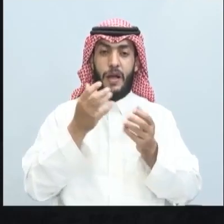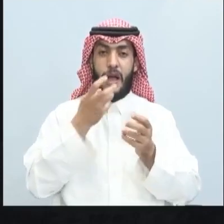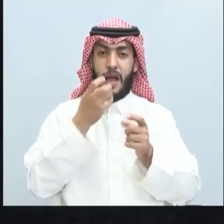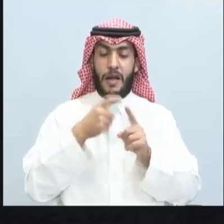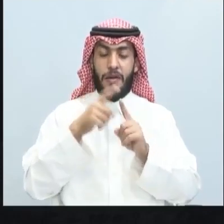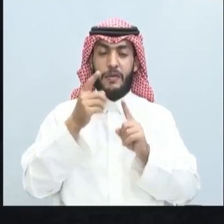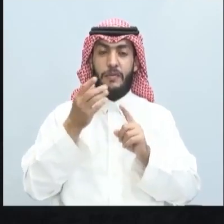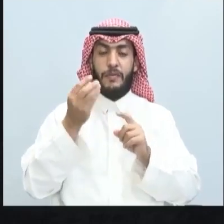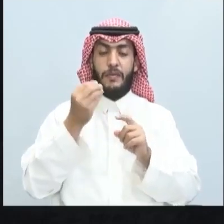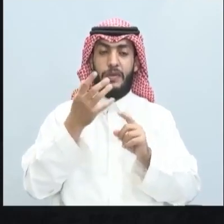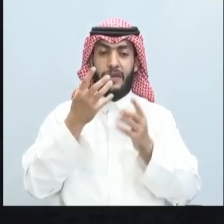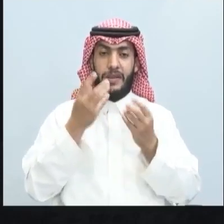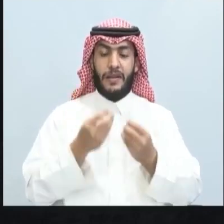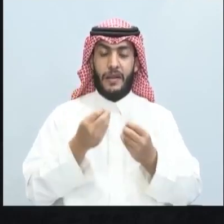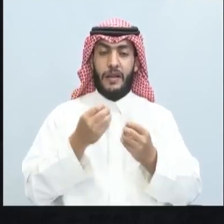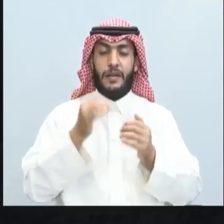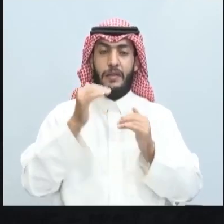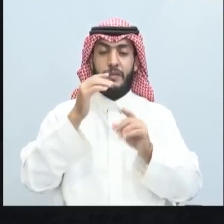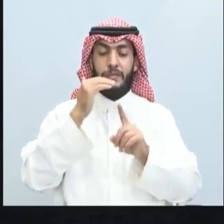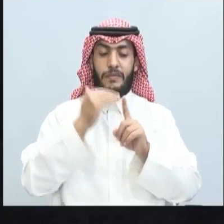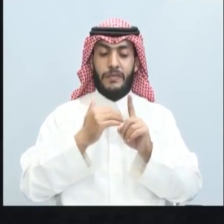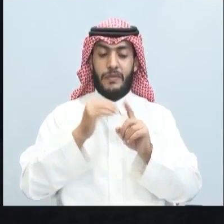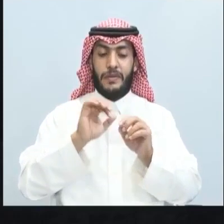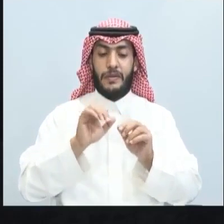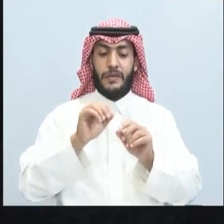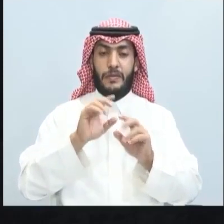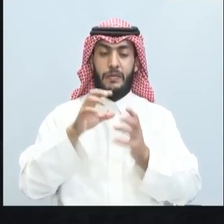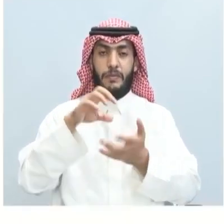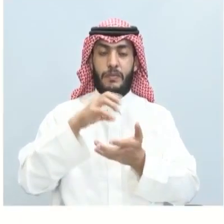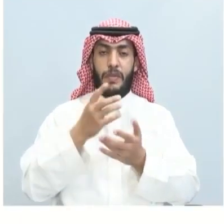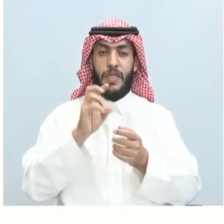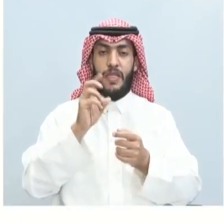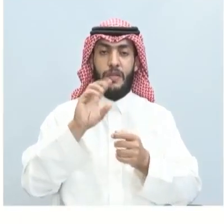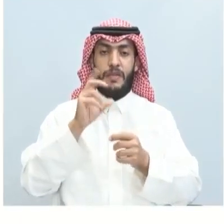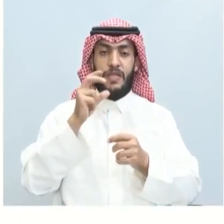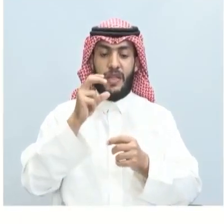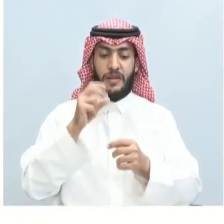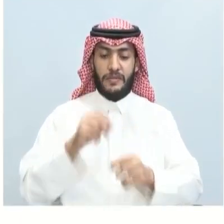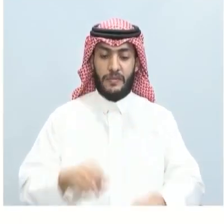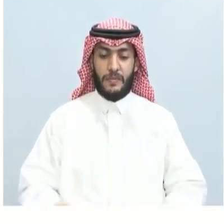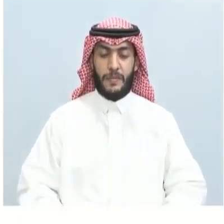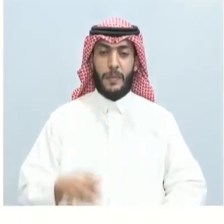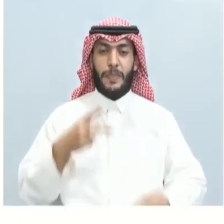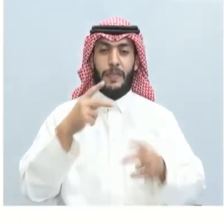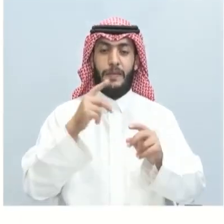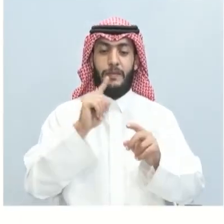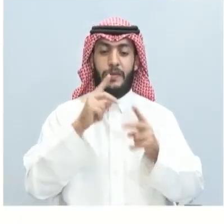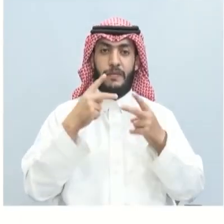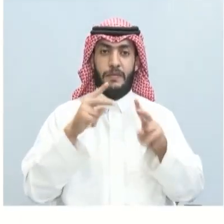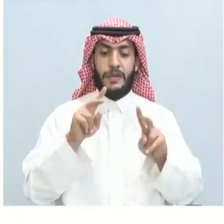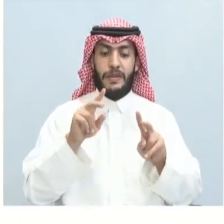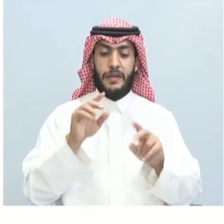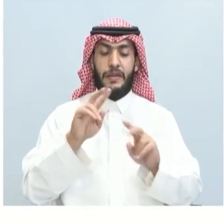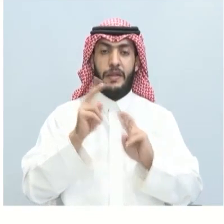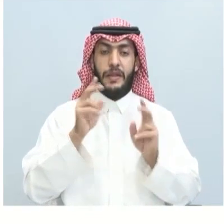او يصبح الماء دافئ التقليل درجه الحراره عندما اضعه في كوب من الثلج لنبدا بسم الله تغير درجه